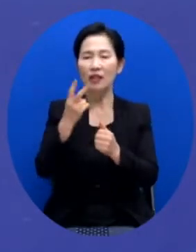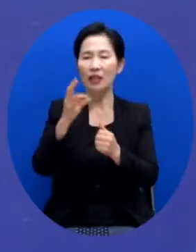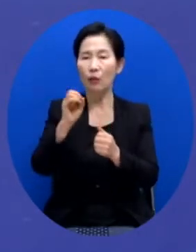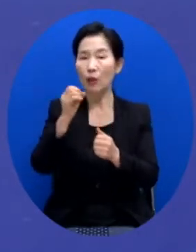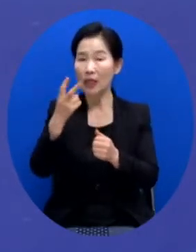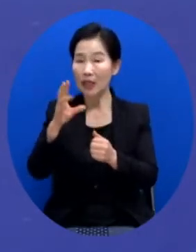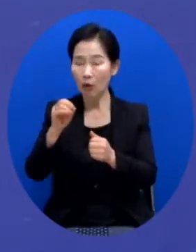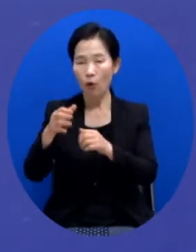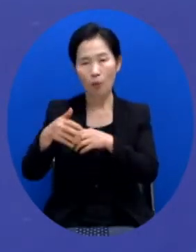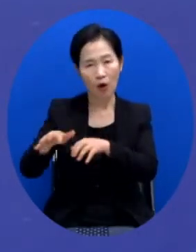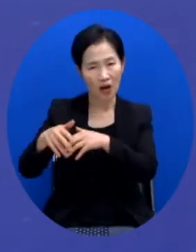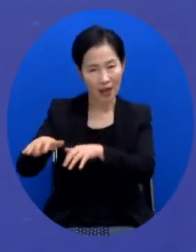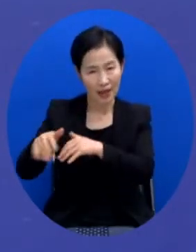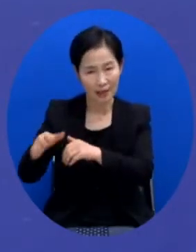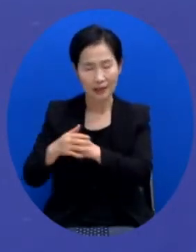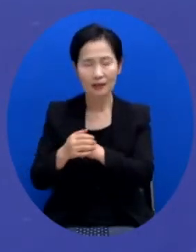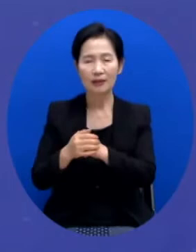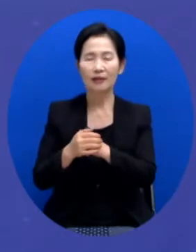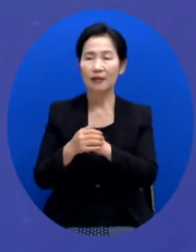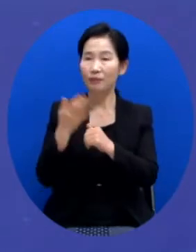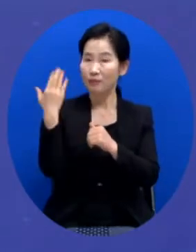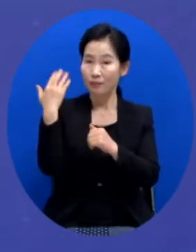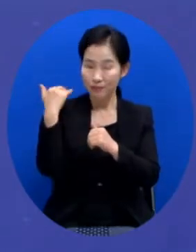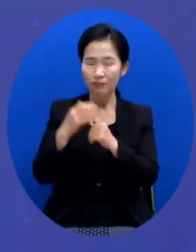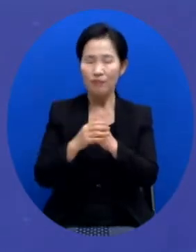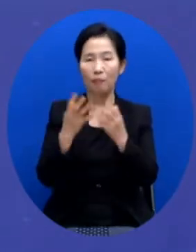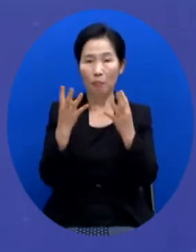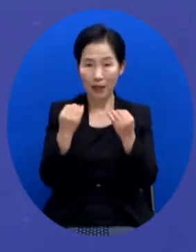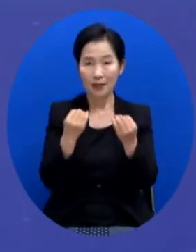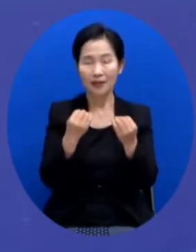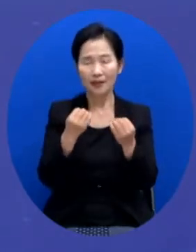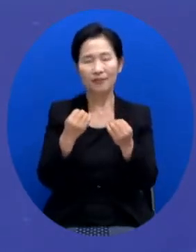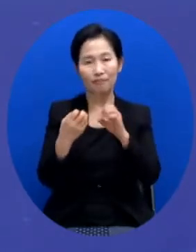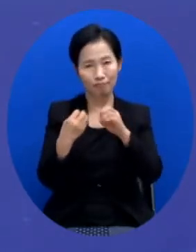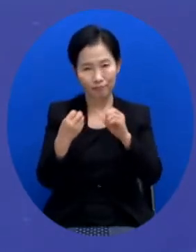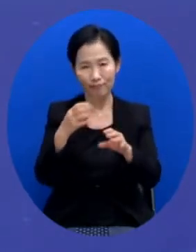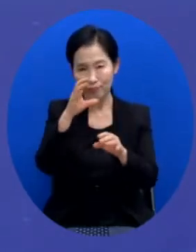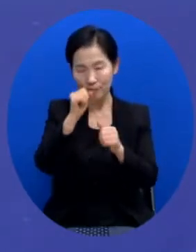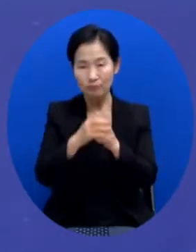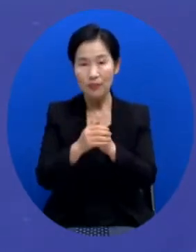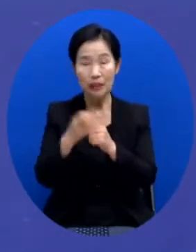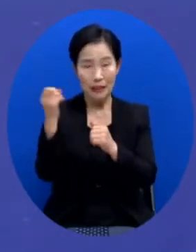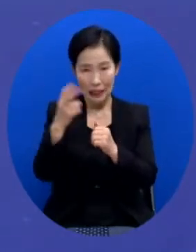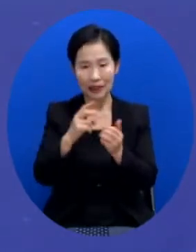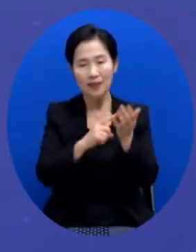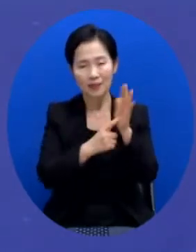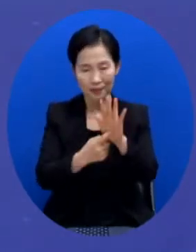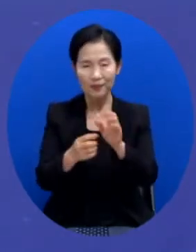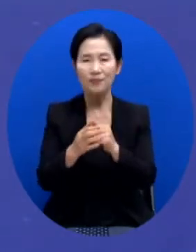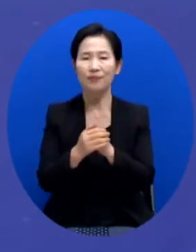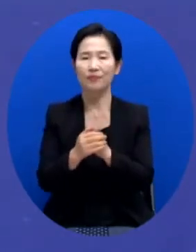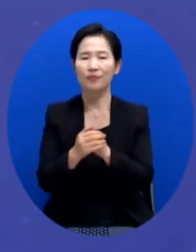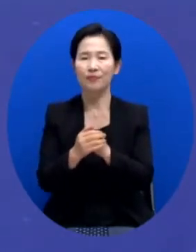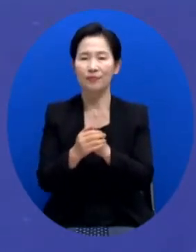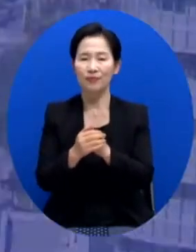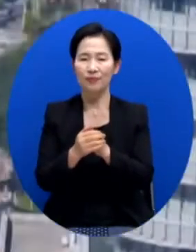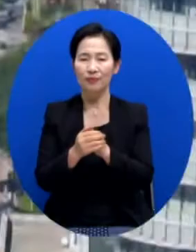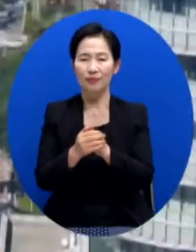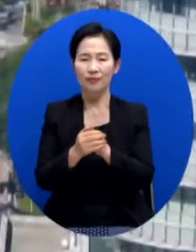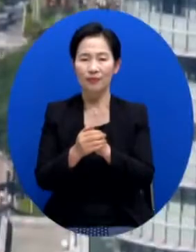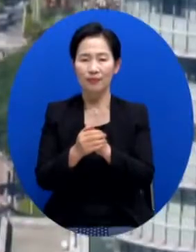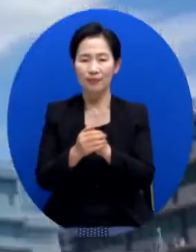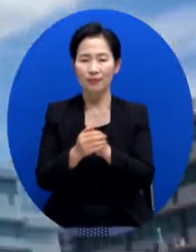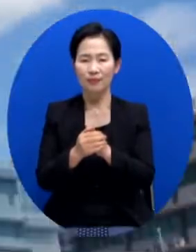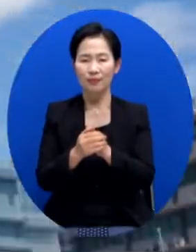시청자들의 관심과 성원 속에 오는 26일 오후 5시 cts 에서 앵콜 방송 됩니다